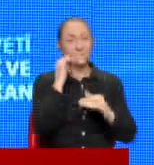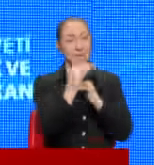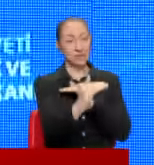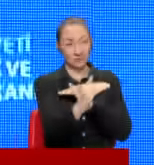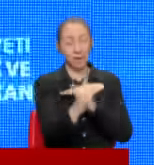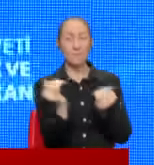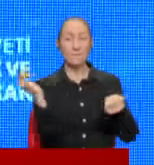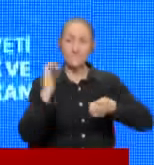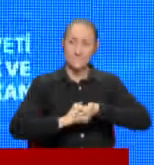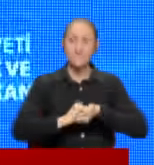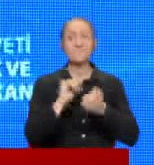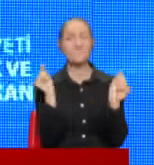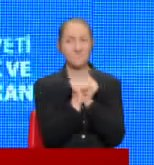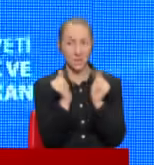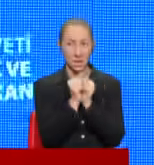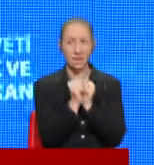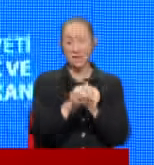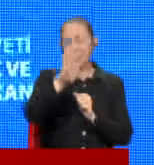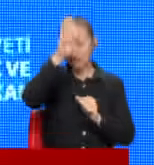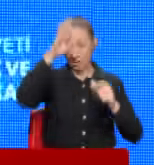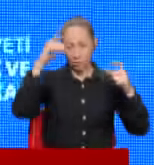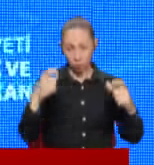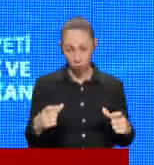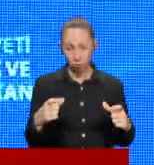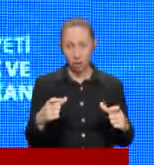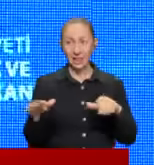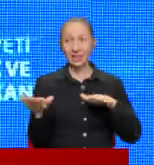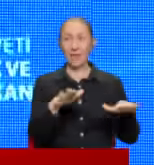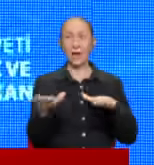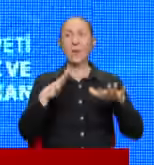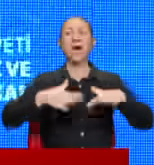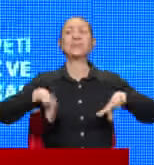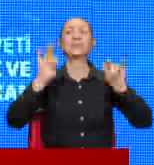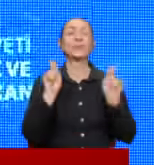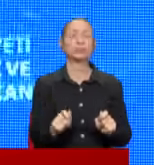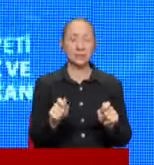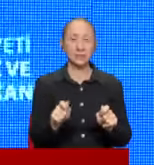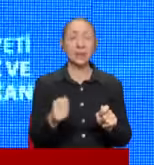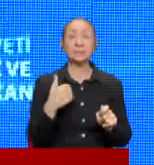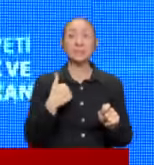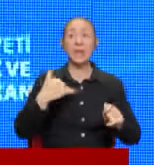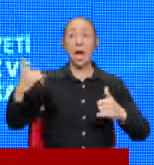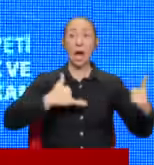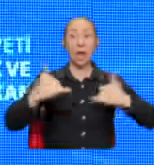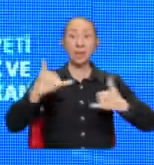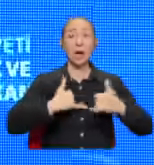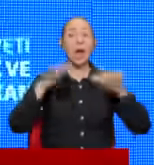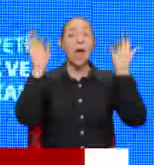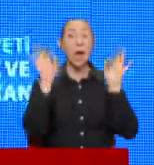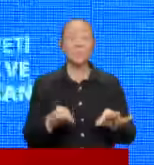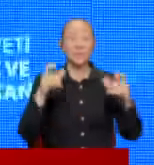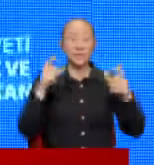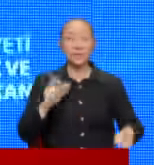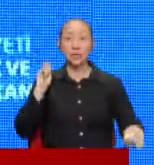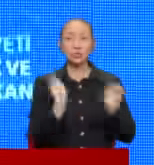milletimizle el ele kol kola İstanbul'umuzu depreme hazırlayacağız. Bizi arayanlar hep